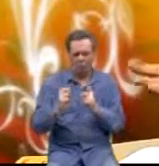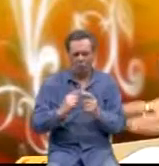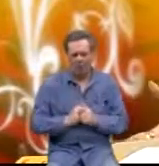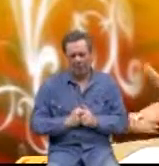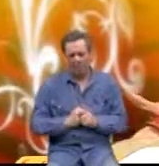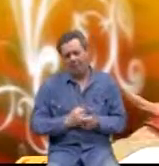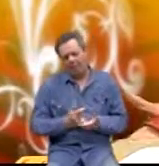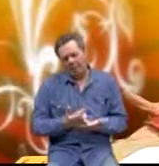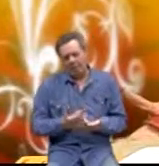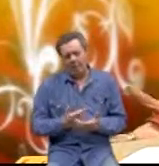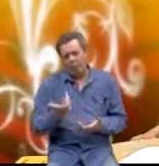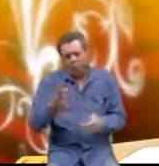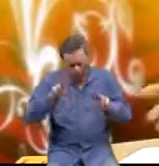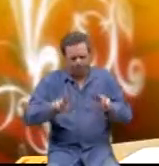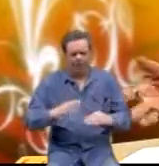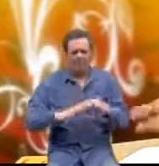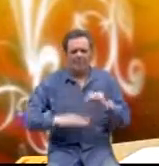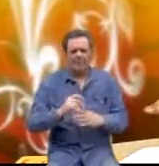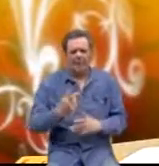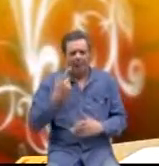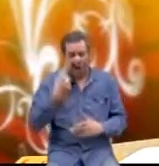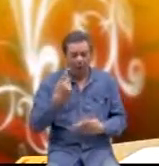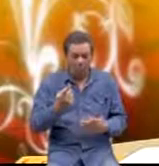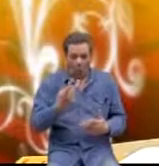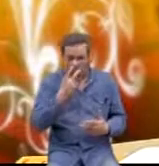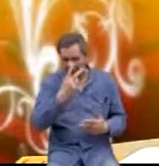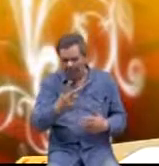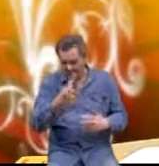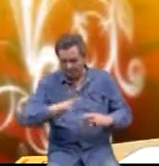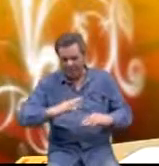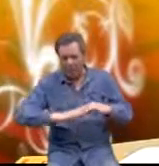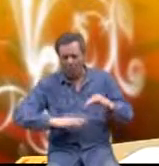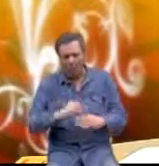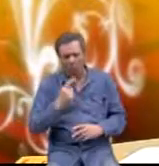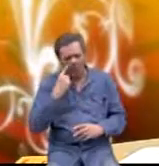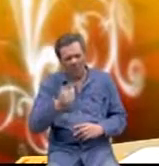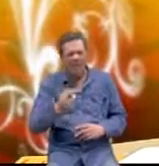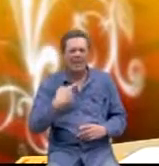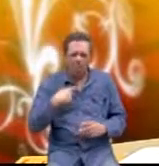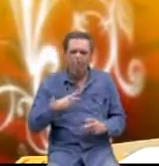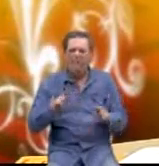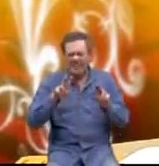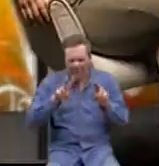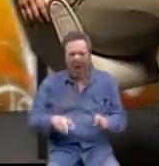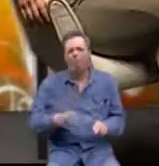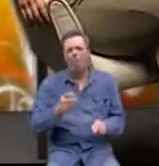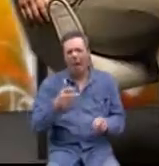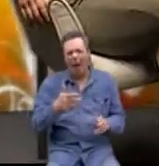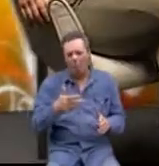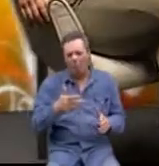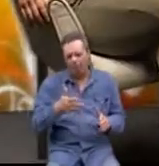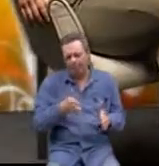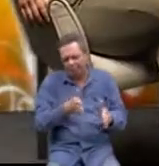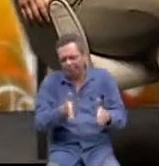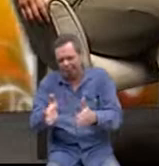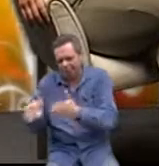To je primjer iz prakse, jel tako? I ako vodite primjer iz prakse i gledate i observirate, vidite zbilja da smo malo zatajili u toj povezanosti